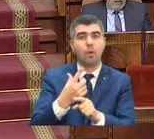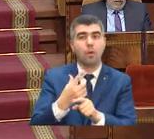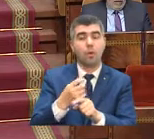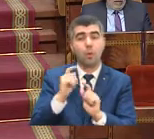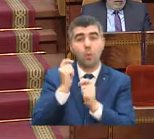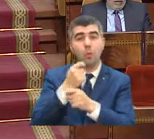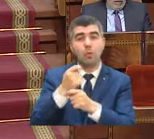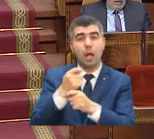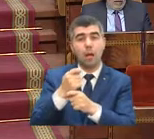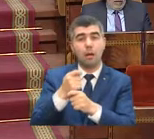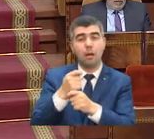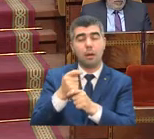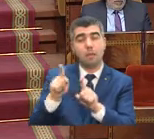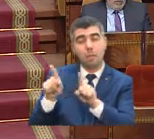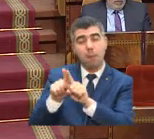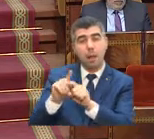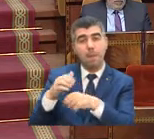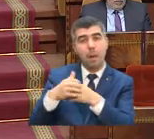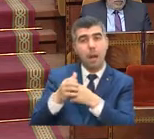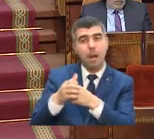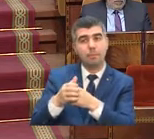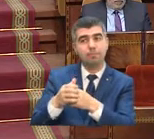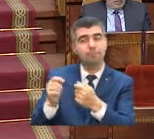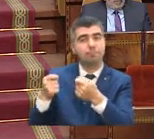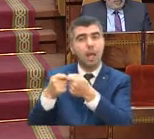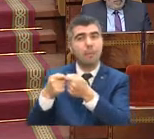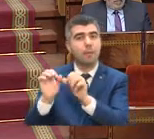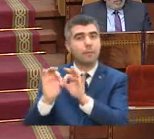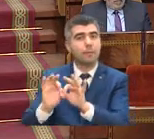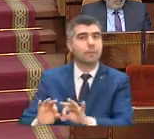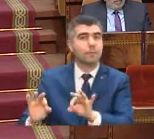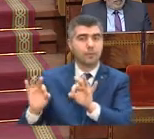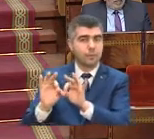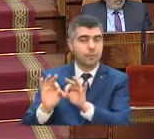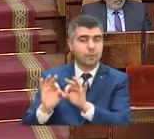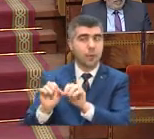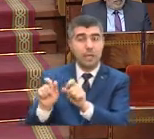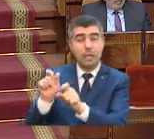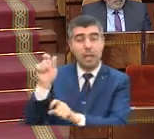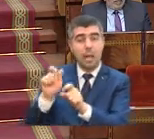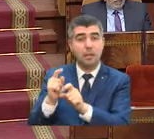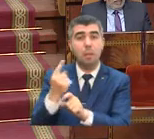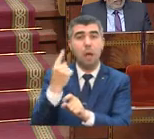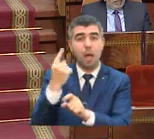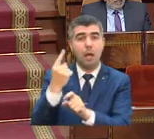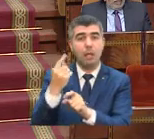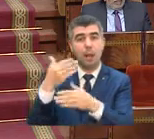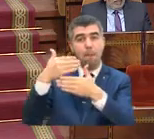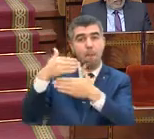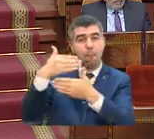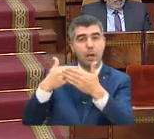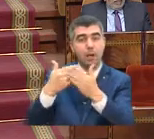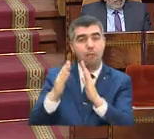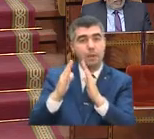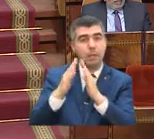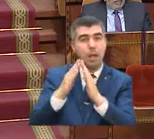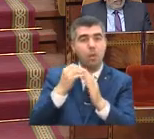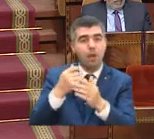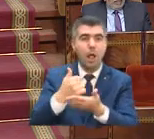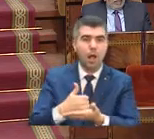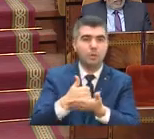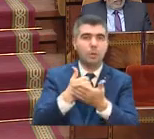واقليم بركان. لذلك السيد الوزير، هاد الناس اللي باغيين يديروا بيت وكوزينه في العالم القروي خصكم تساعدوا معاهم.